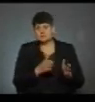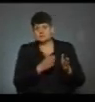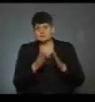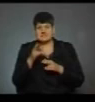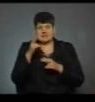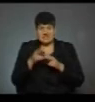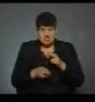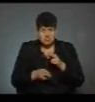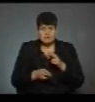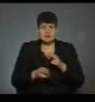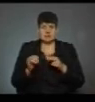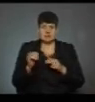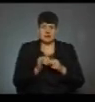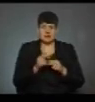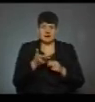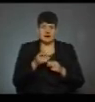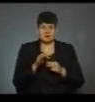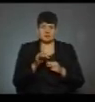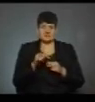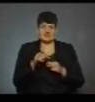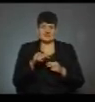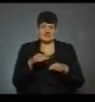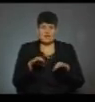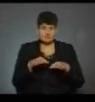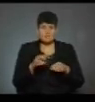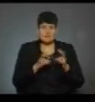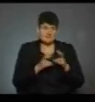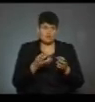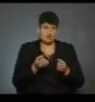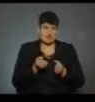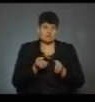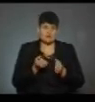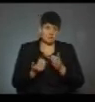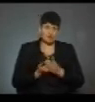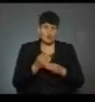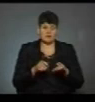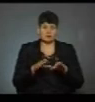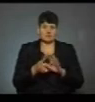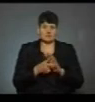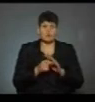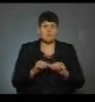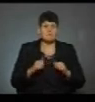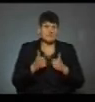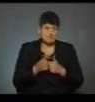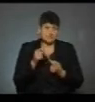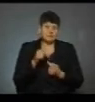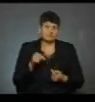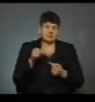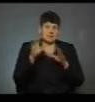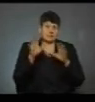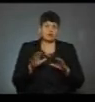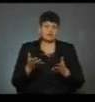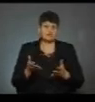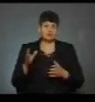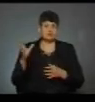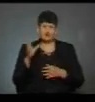і газорозподільчі і газотранспортні підприємства отримали нові постанови комісії, які відповідають законодавству. Тут